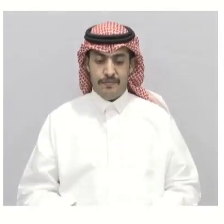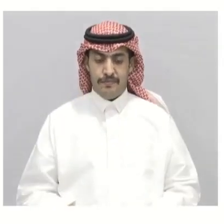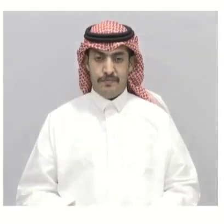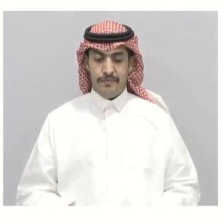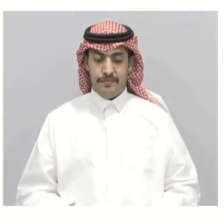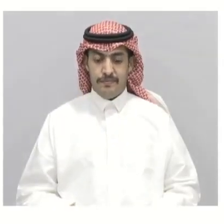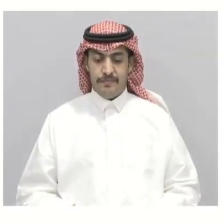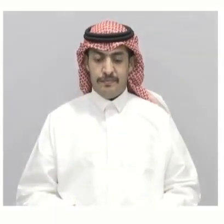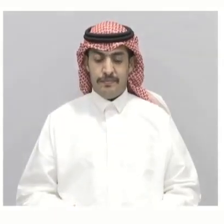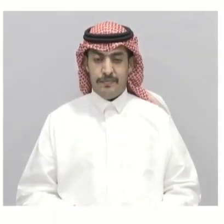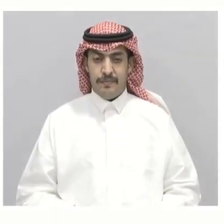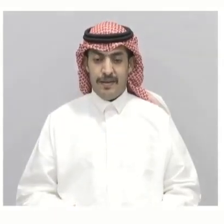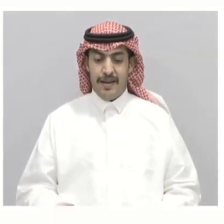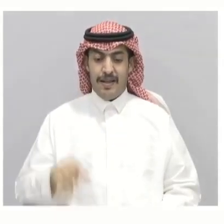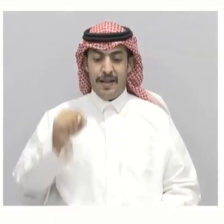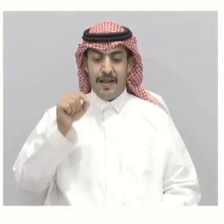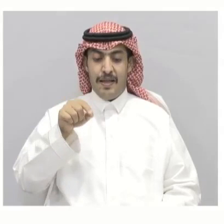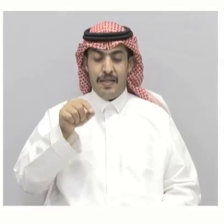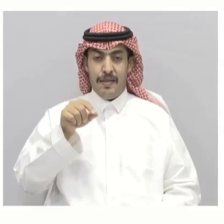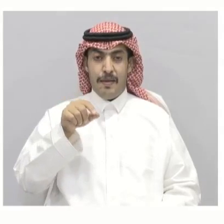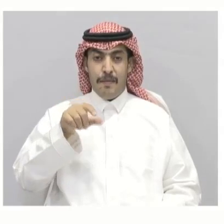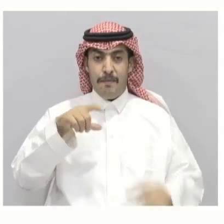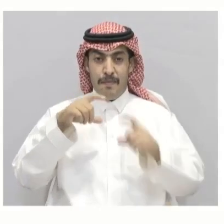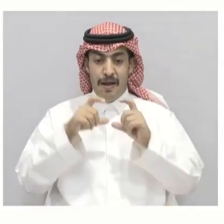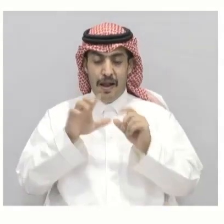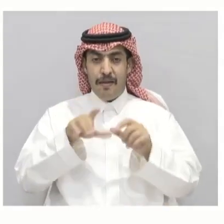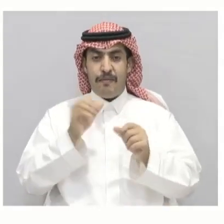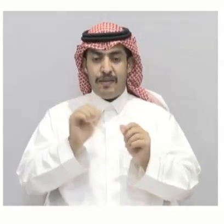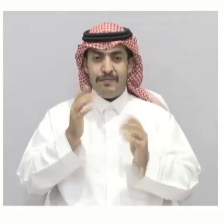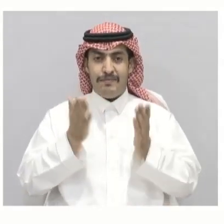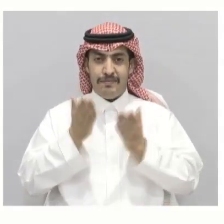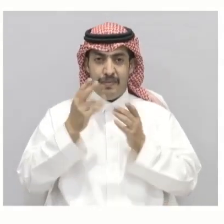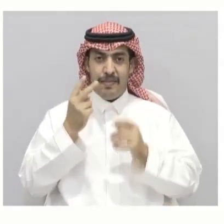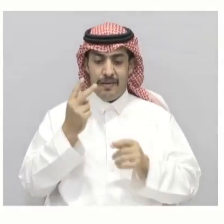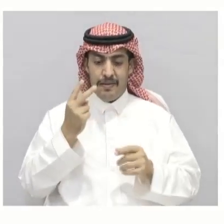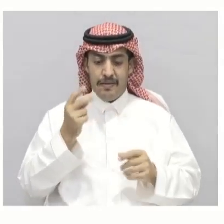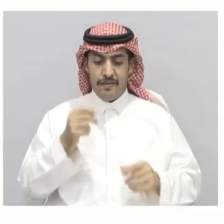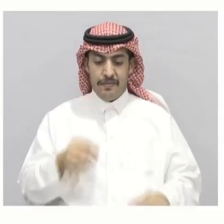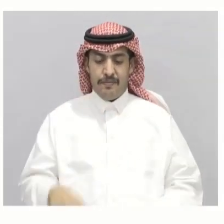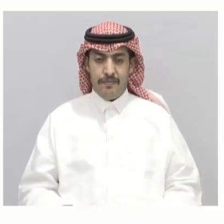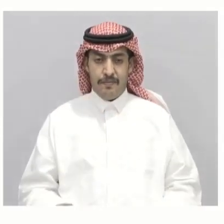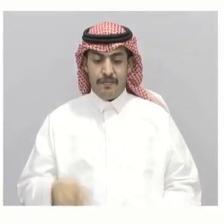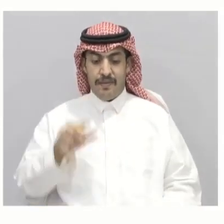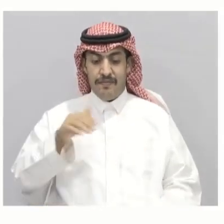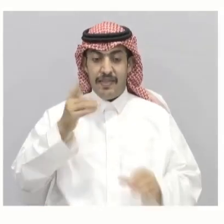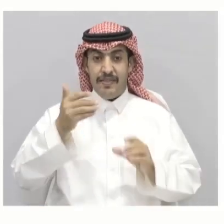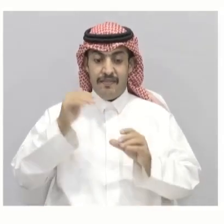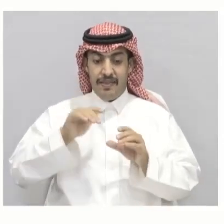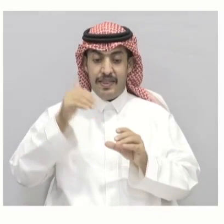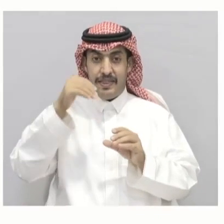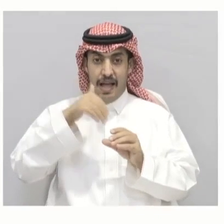تلاحظ اعزائي ان المنقله تحتوي على تدريجين هناك تدريج داخلي